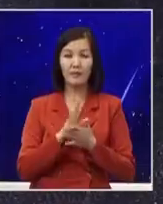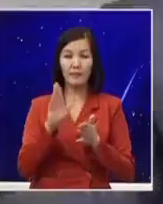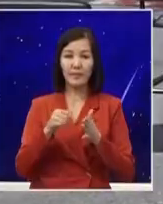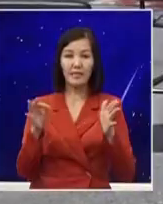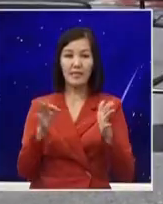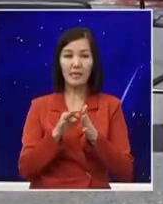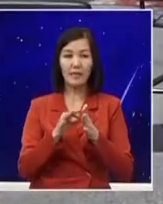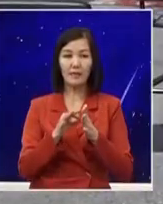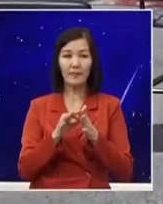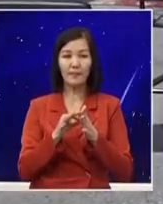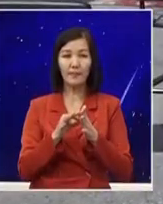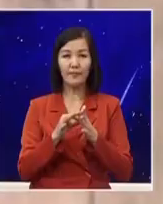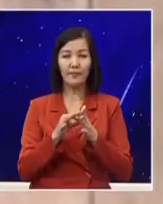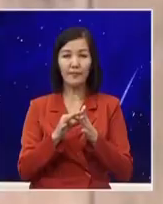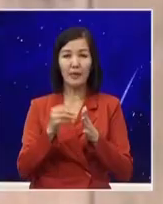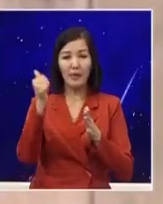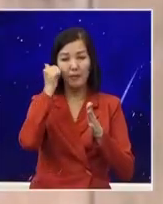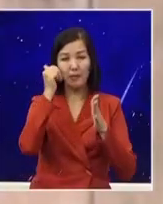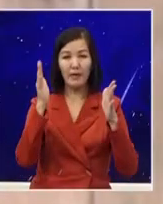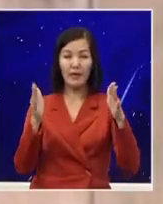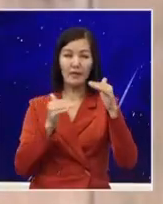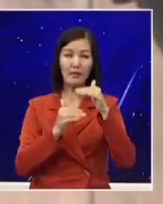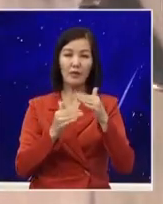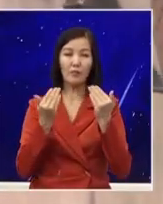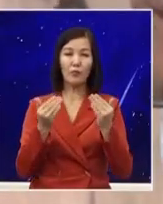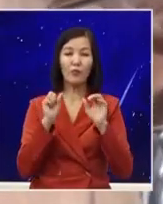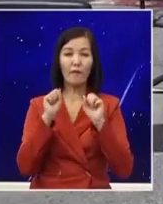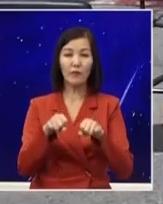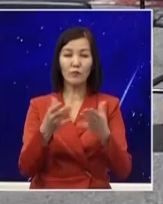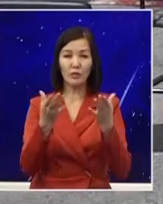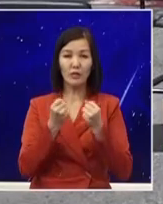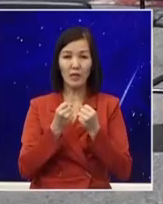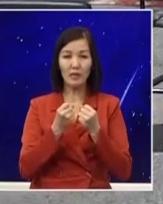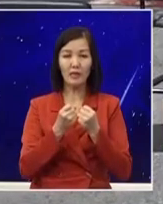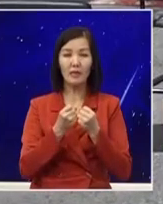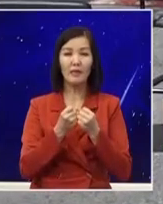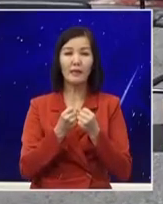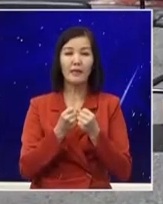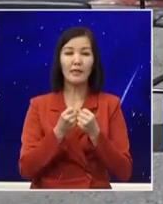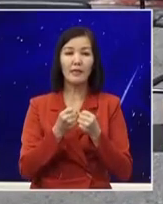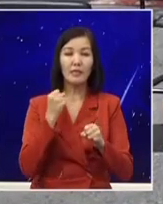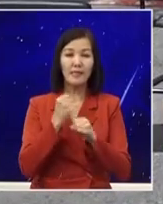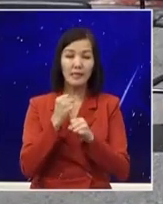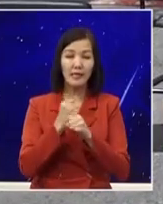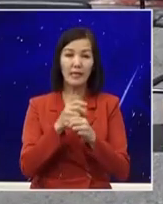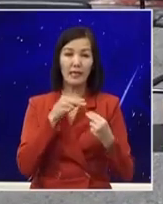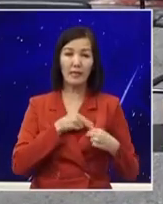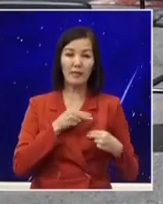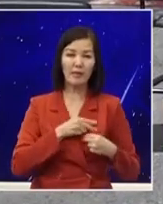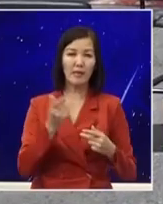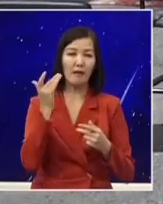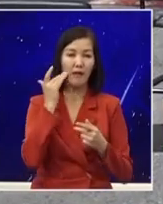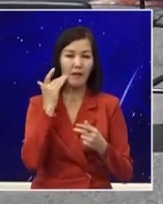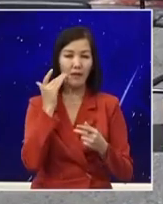мақсаты. Мемориалдық тақтайшалар қоюға біз бүгін күні мүмкіндік алдық. Ол кісілердің істеген еңбектерін біз әр уақытта